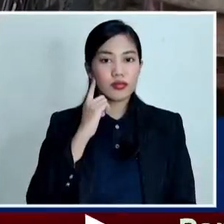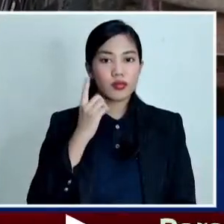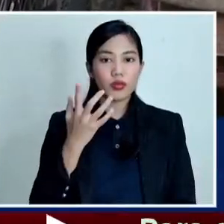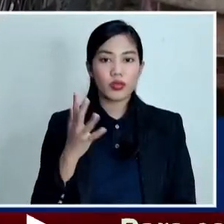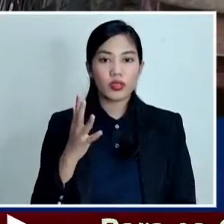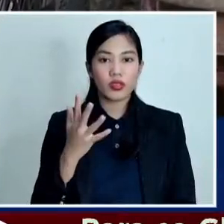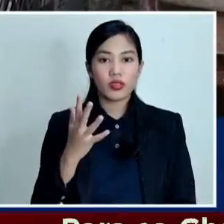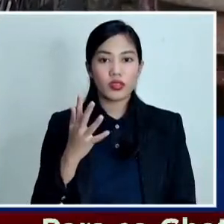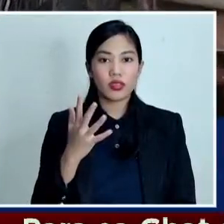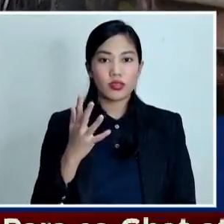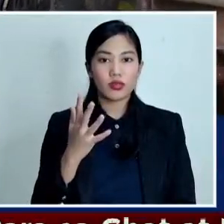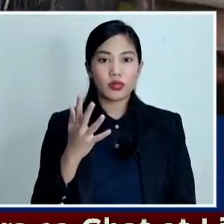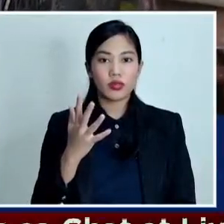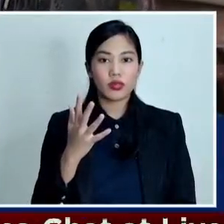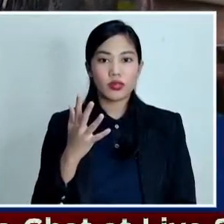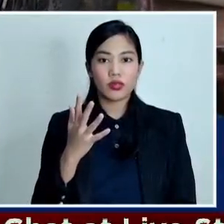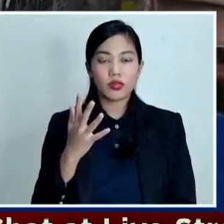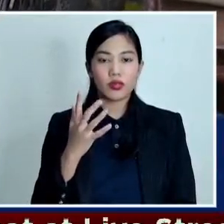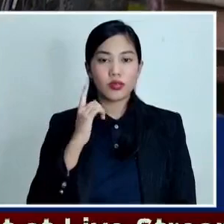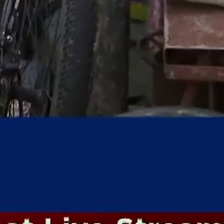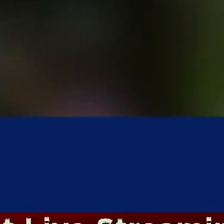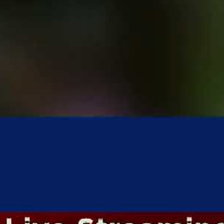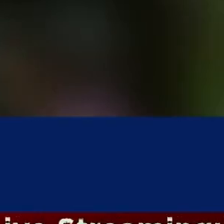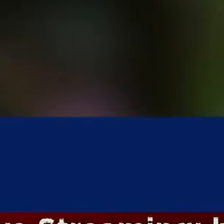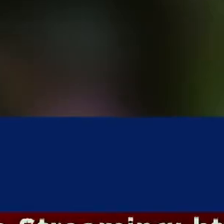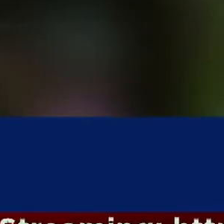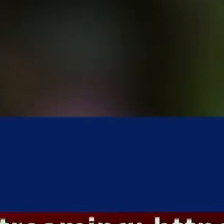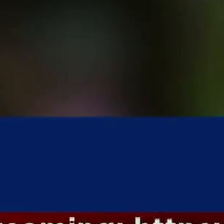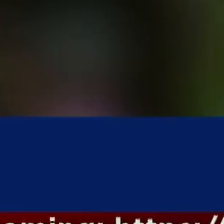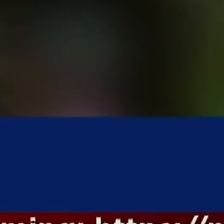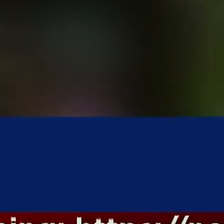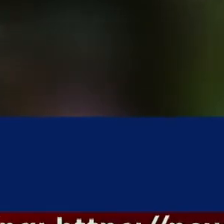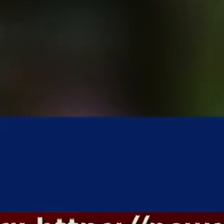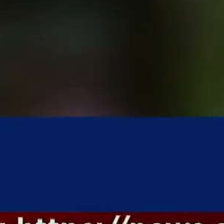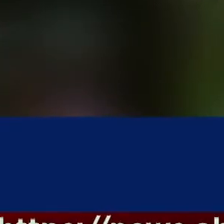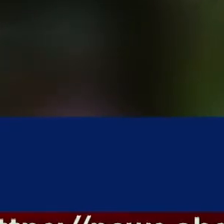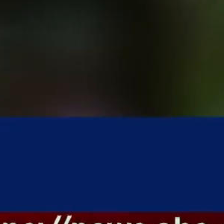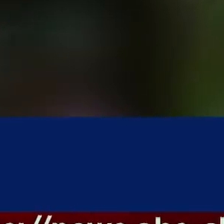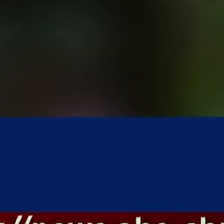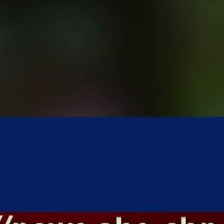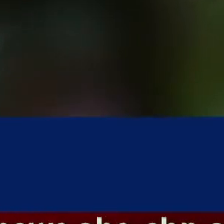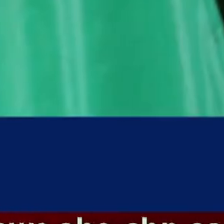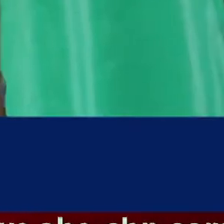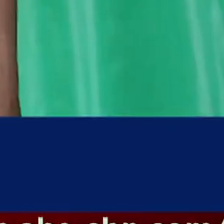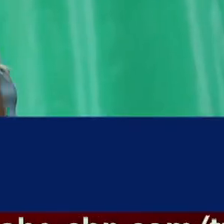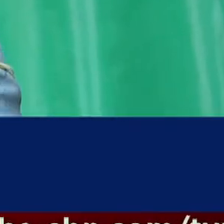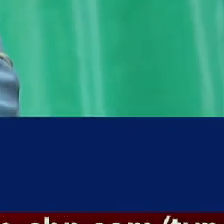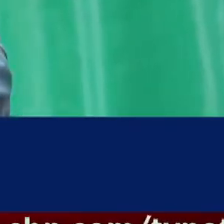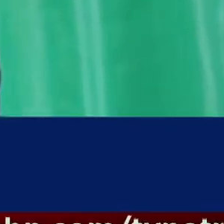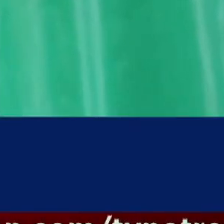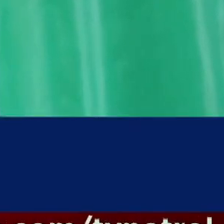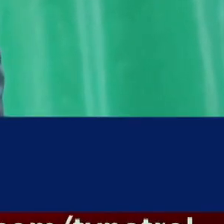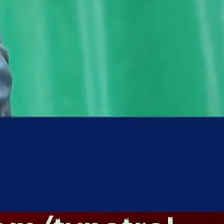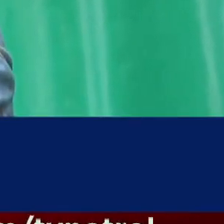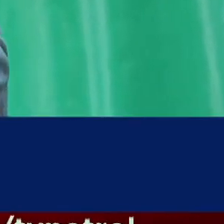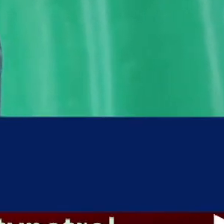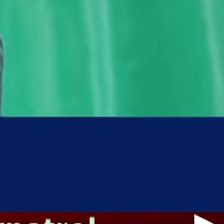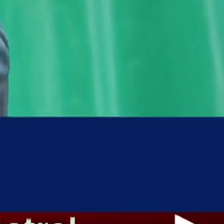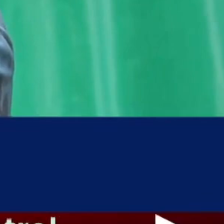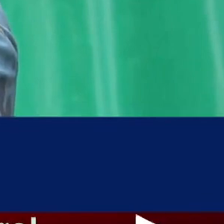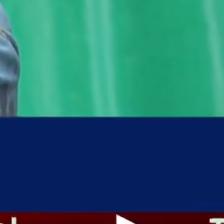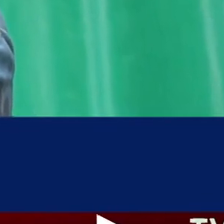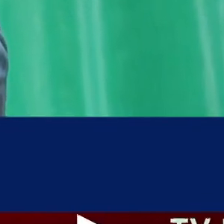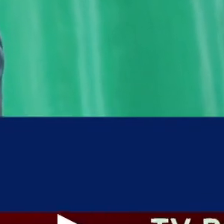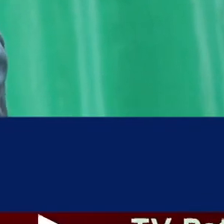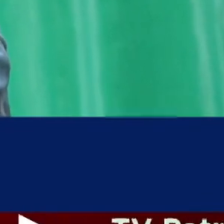2014 lang nalaman ni Lola Aurora na may diabetes siya. Kahit nakararamdam na noon ng mga sintomas, hindi siya nakapagpakonsulta sa